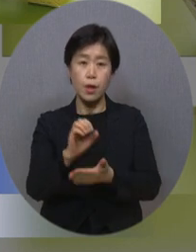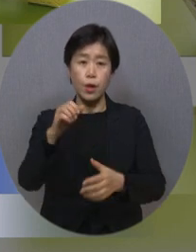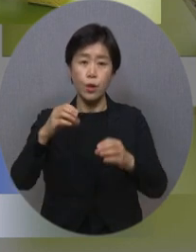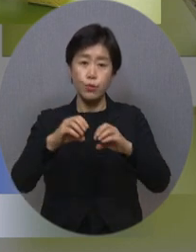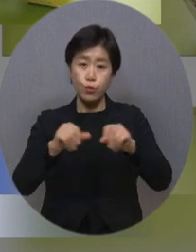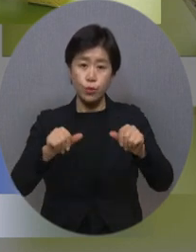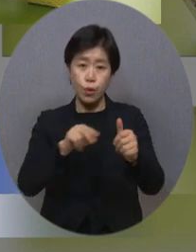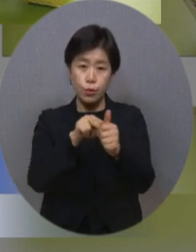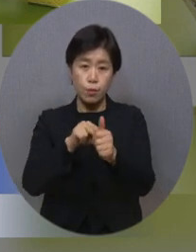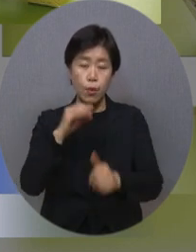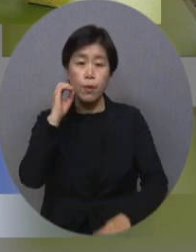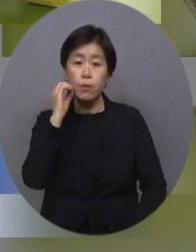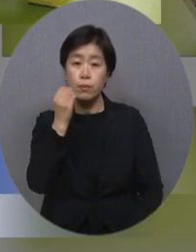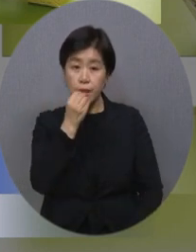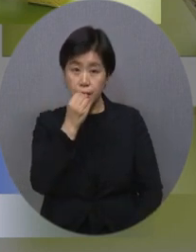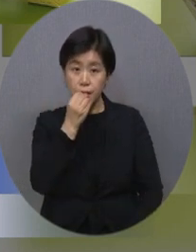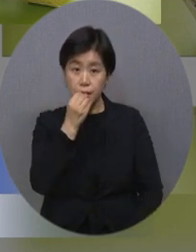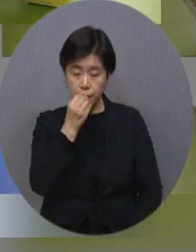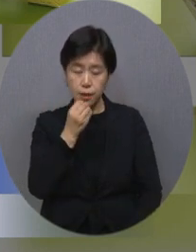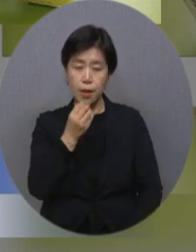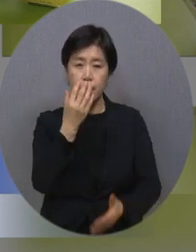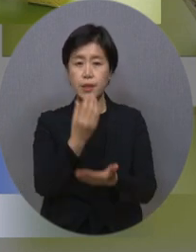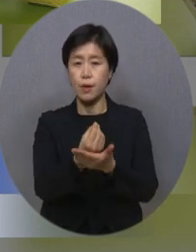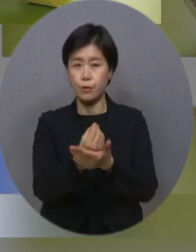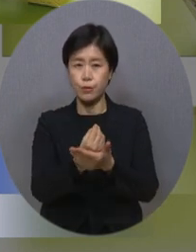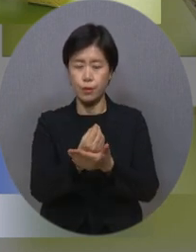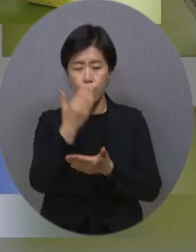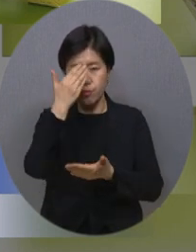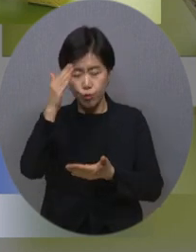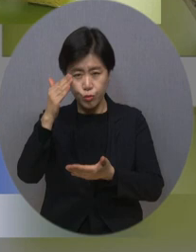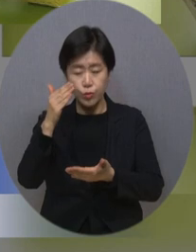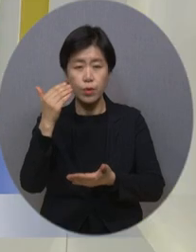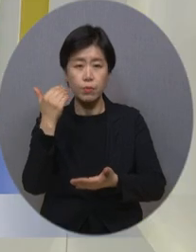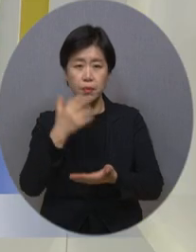홈페이지에서 누구나 무료로 다운받을 수 있습니다